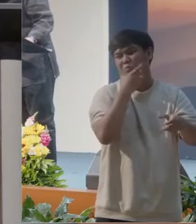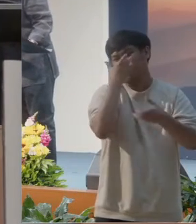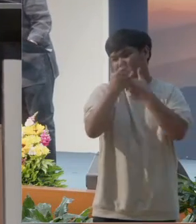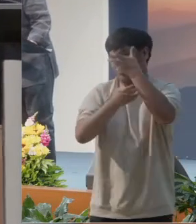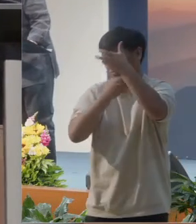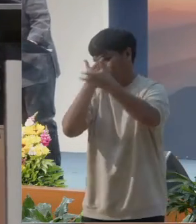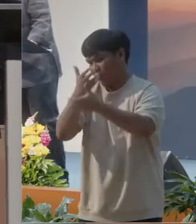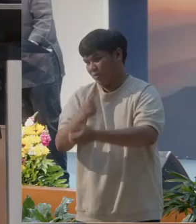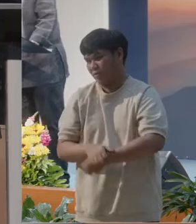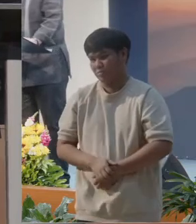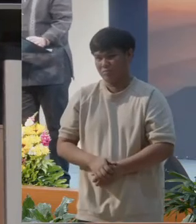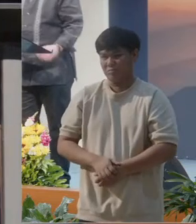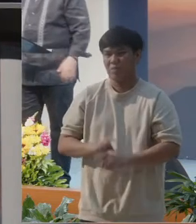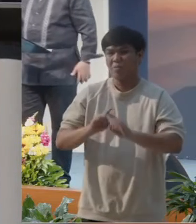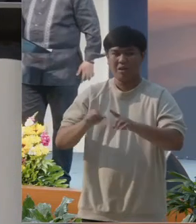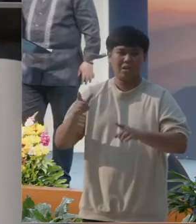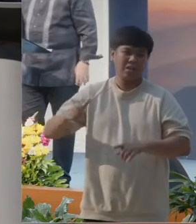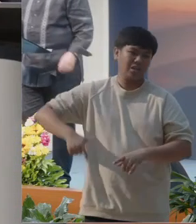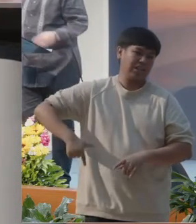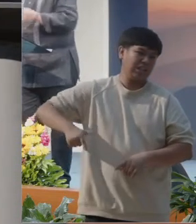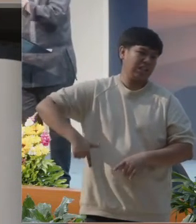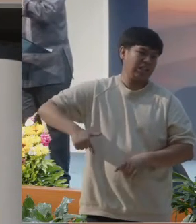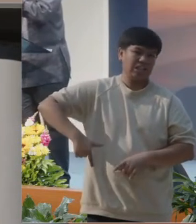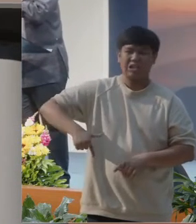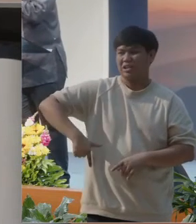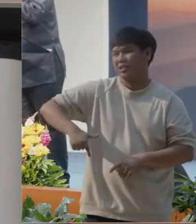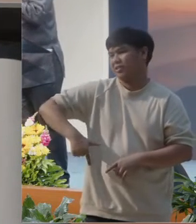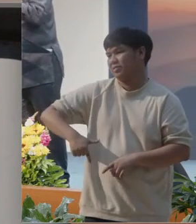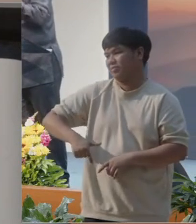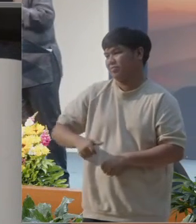kanyang pag-amin, huli na ang lahat.